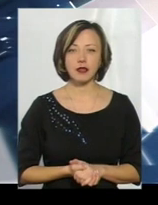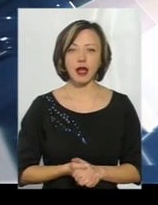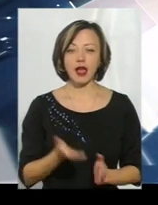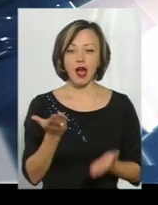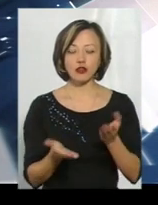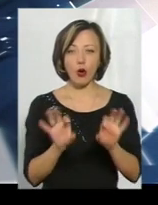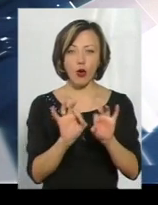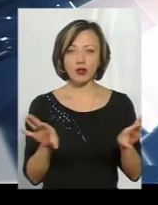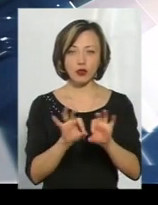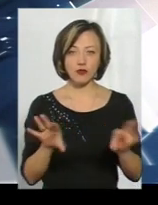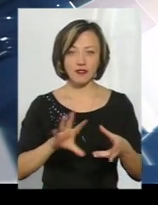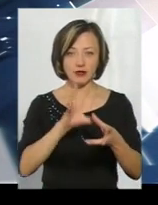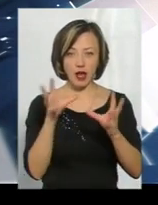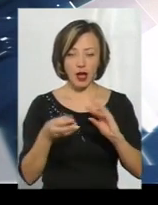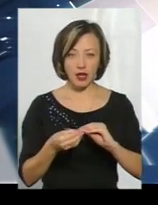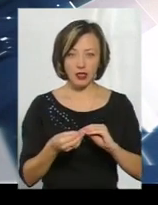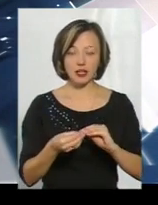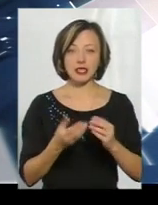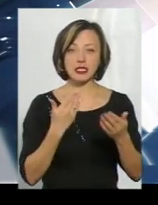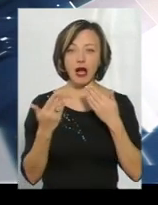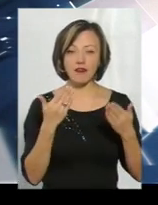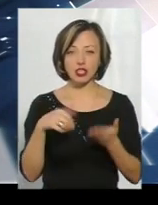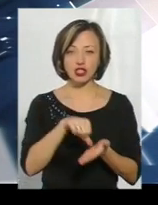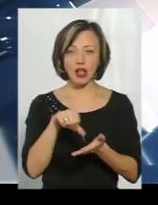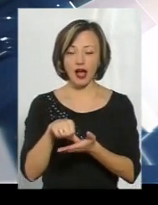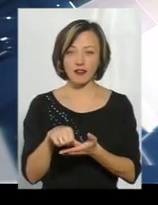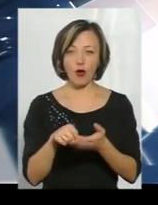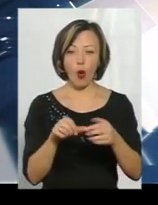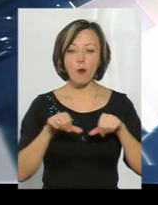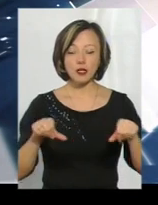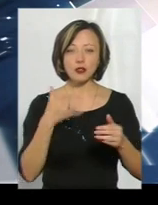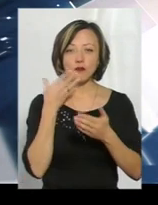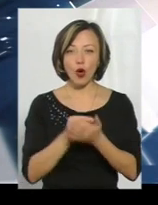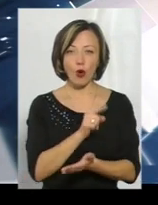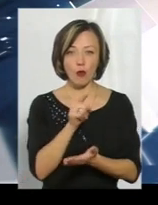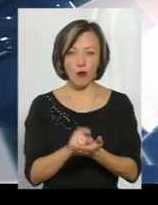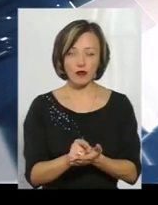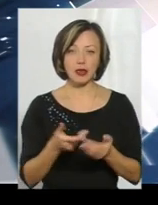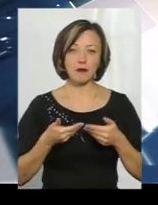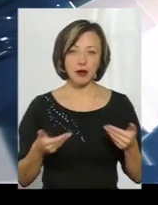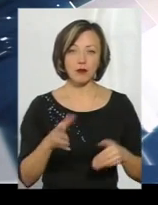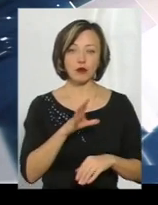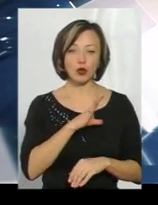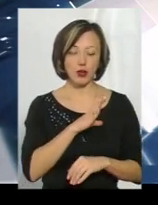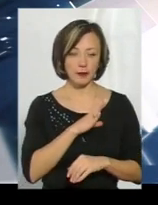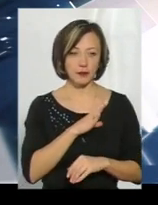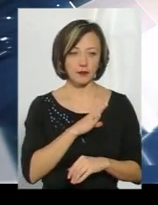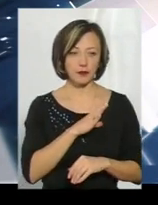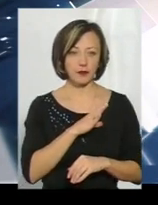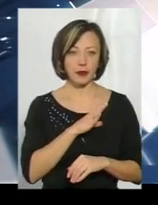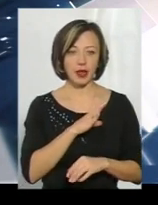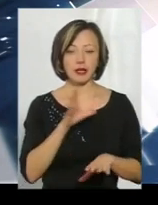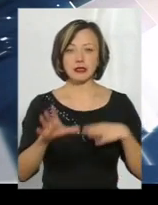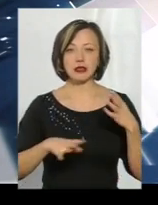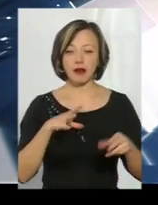характеризувати взагалі ставлення членів комісії до своїх обов'язків, то ми були з